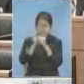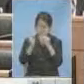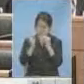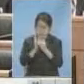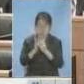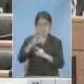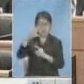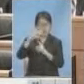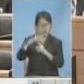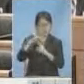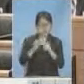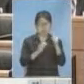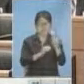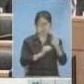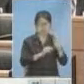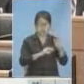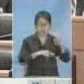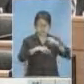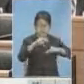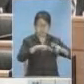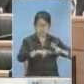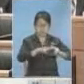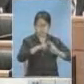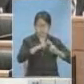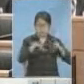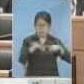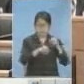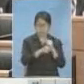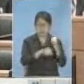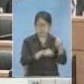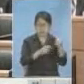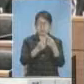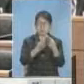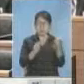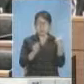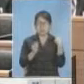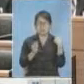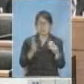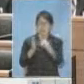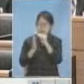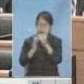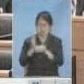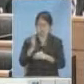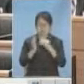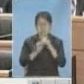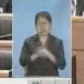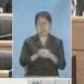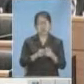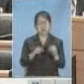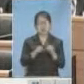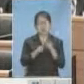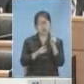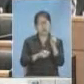บบนี้ก็ไม่น่าห่วงนะครับเขาสามารถบริหารเองได้แต่ก็มีท้องถิ่นนะครับซึ่งเป็นองค์การบริหารส่วนจังหวั